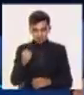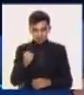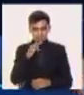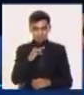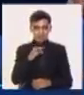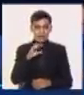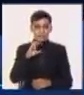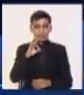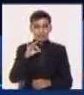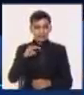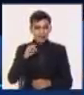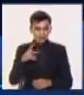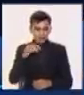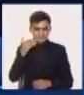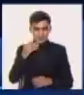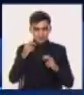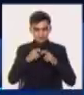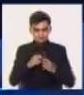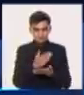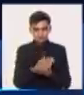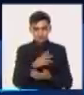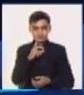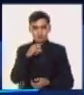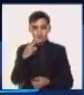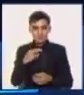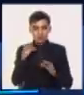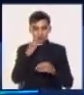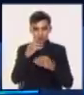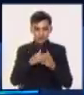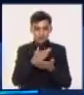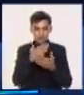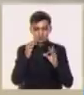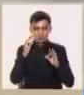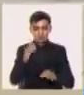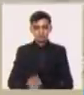лаборатория. Приблизился ли мир к победе над ковид, расскажут мои коллеги.